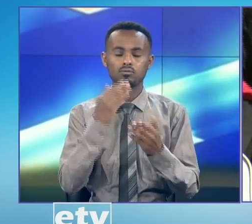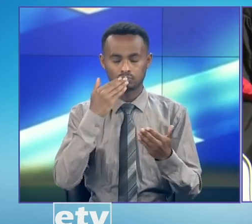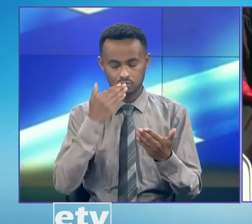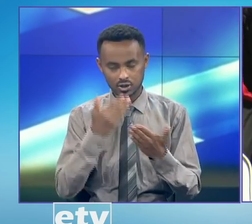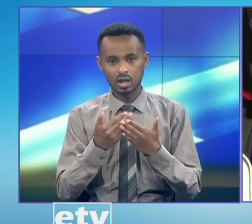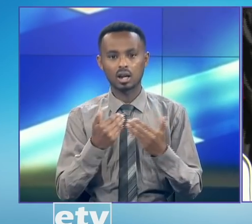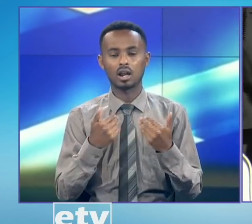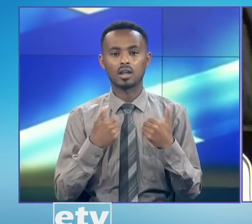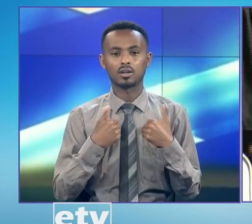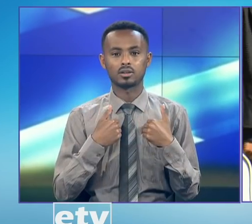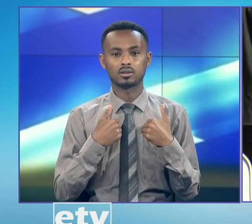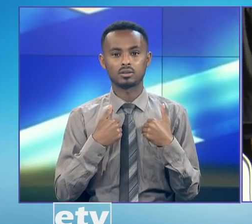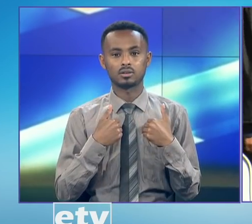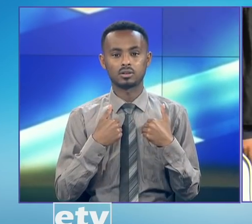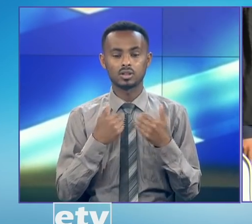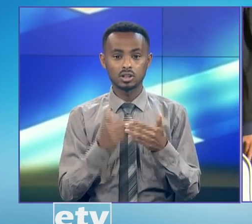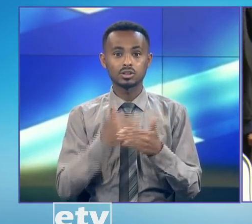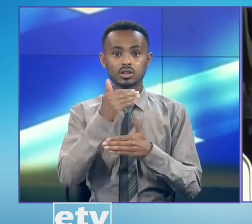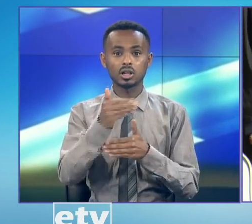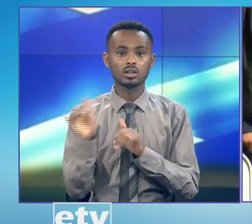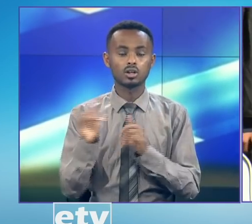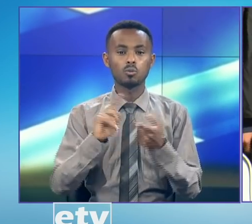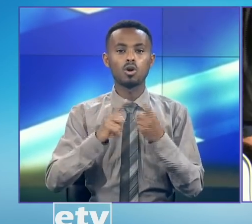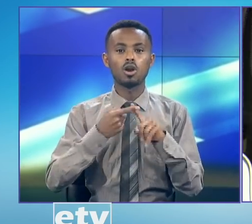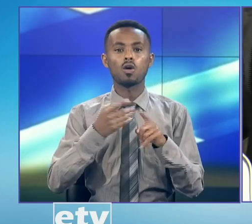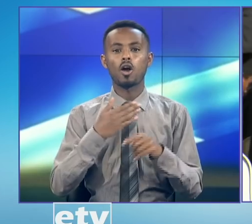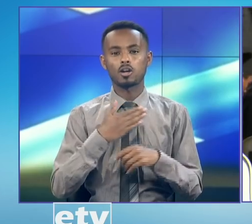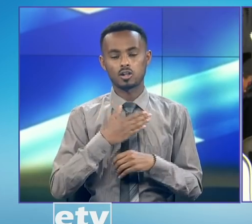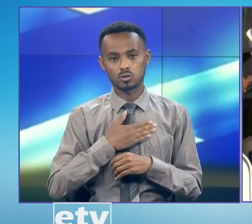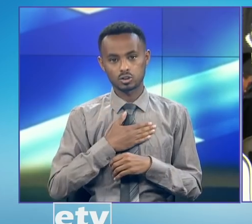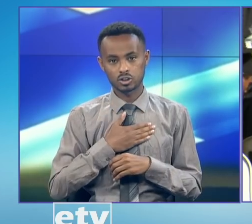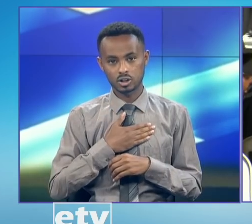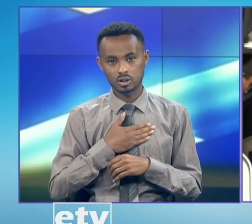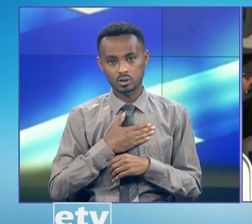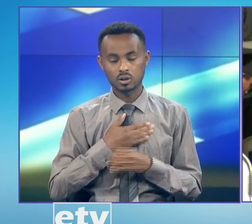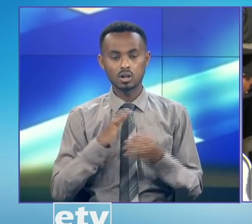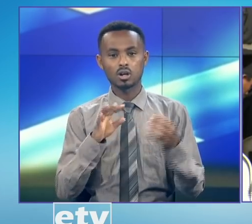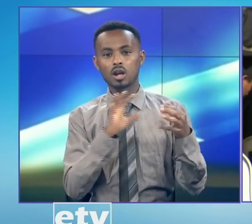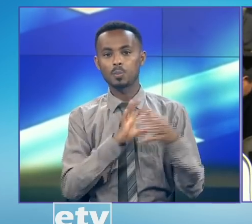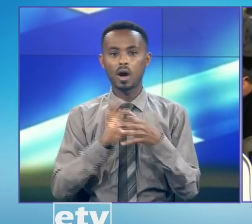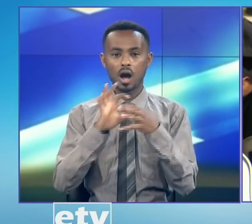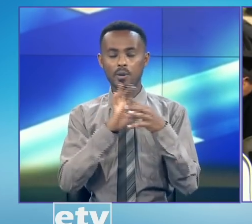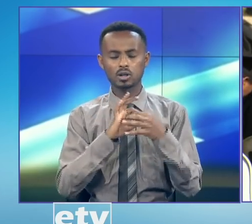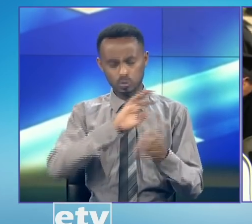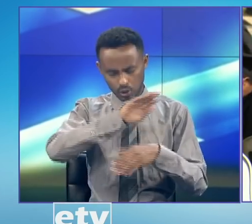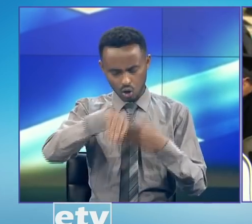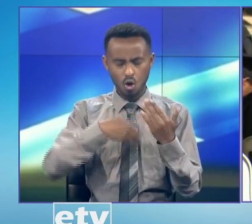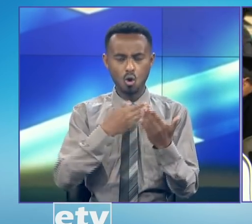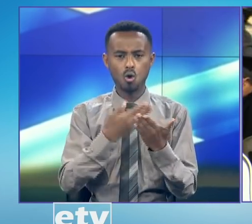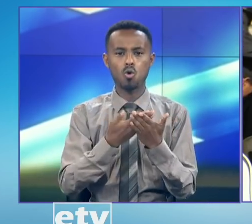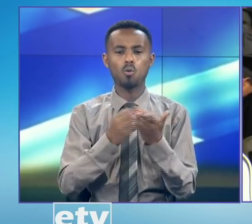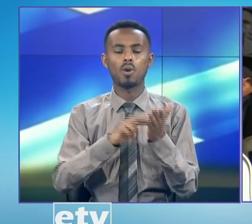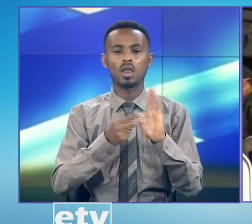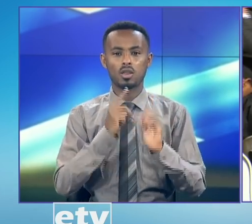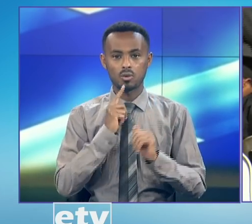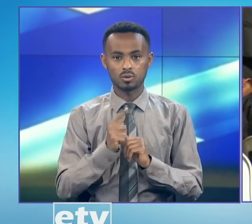ምስጋና አለኝ ሲቀጥል ለጓደኞቼ ለማህበረሰቡ ለሁሉም ማለት